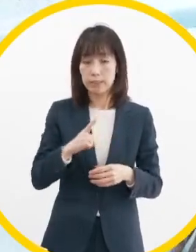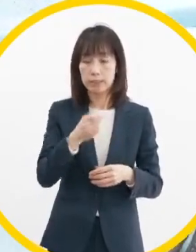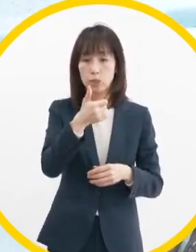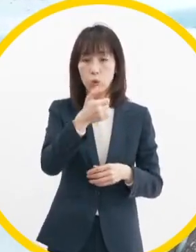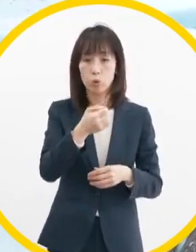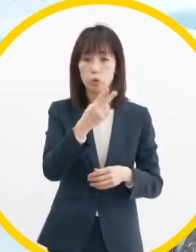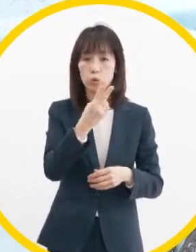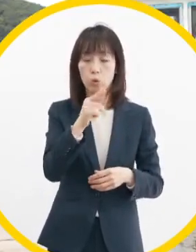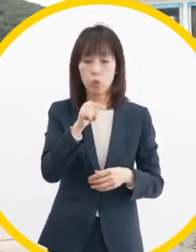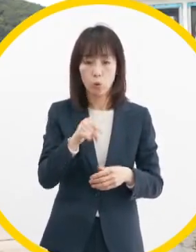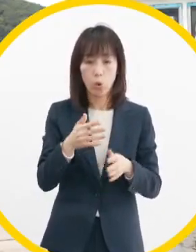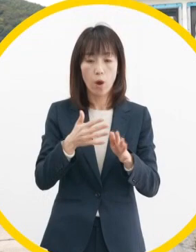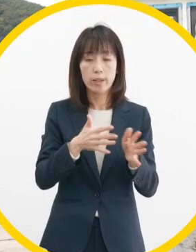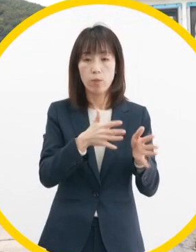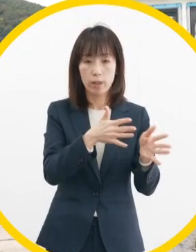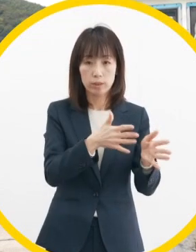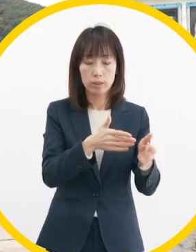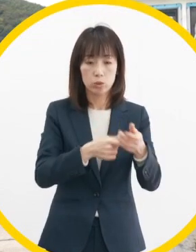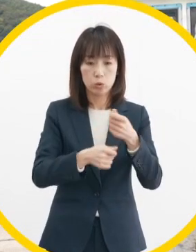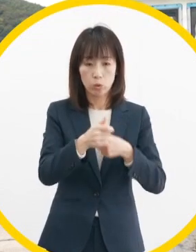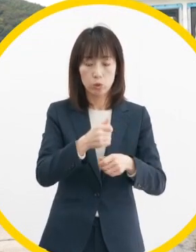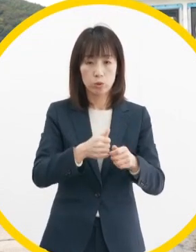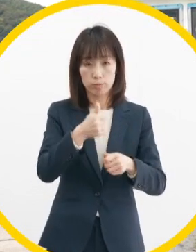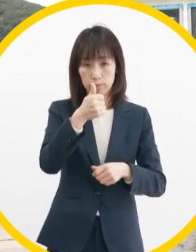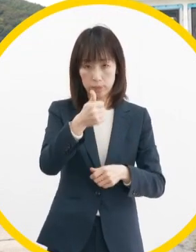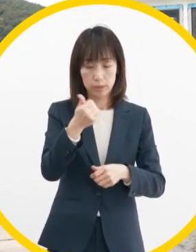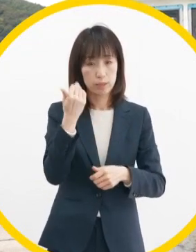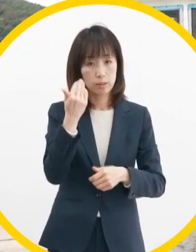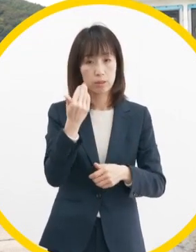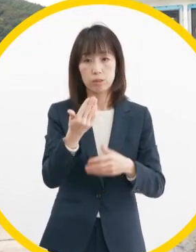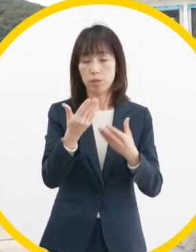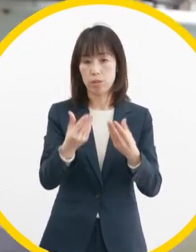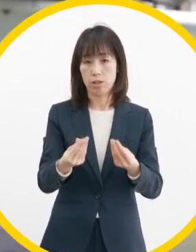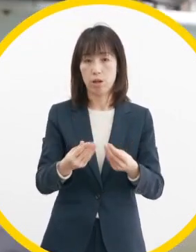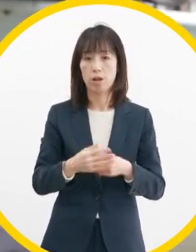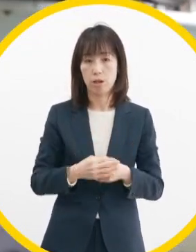日50トンものイワシを取る漁師さんにお話を伺いました。